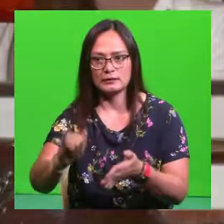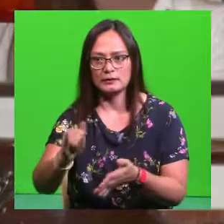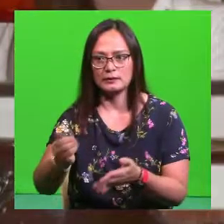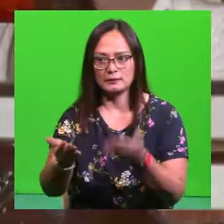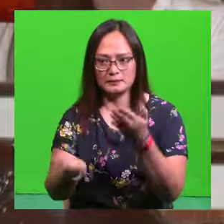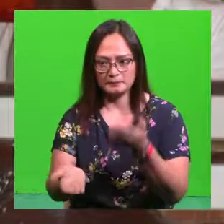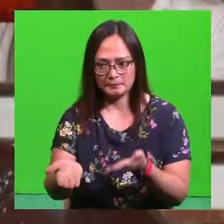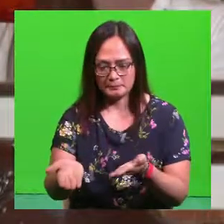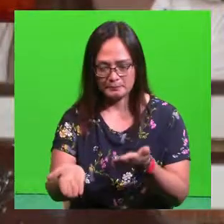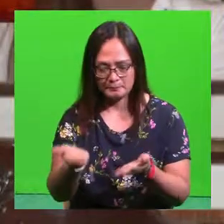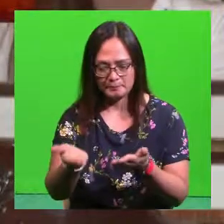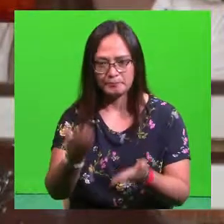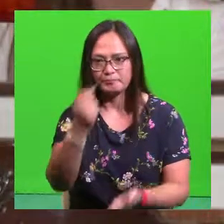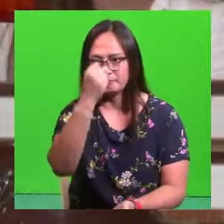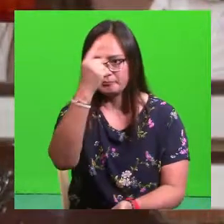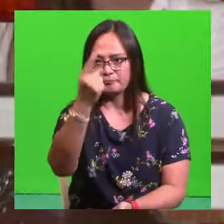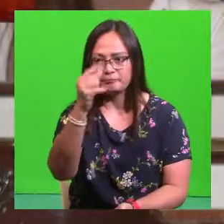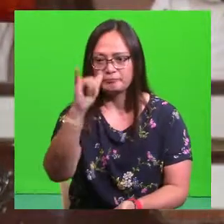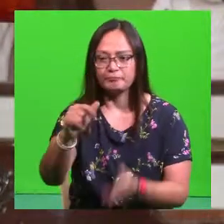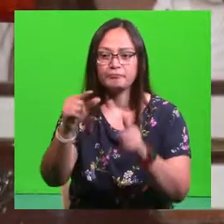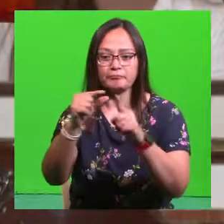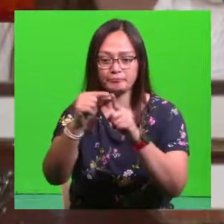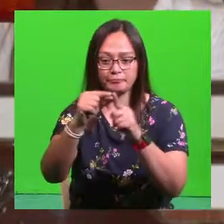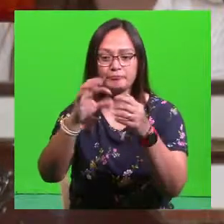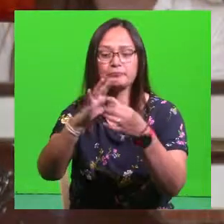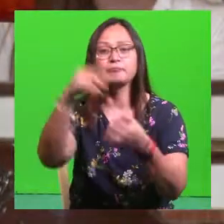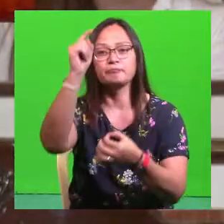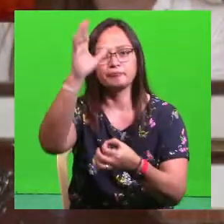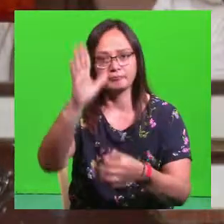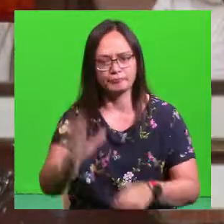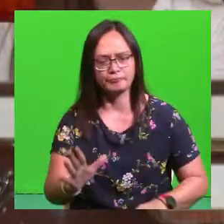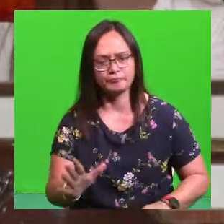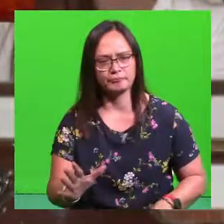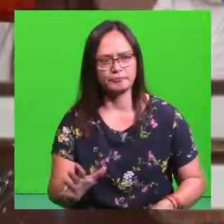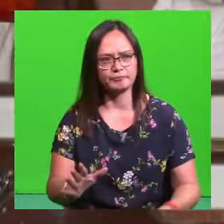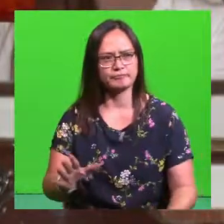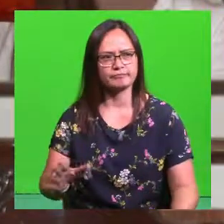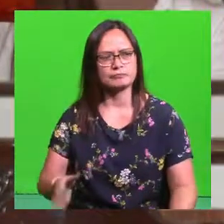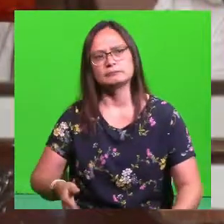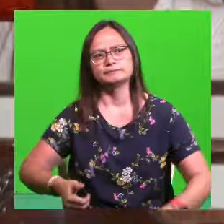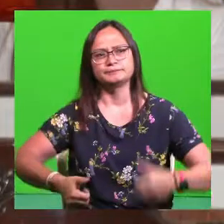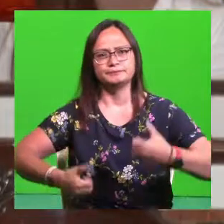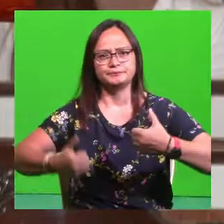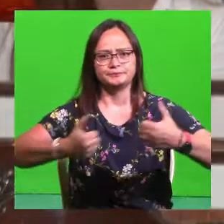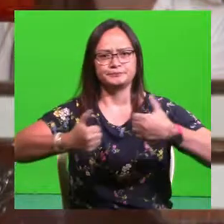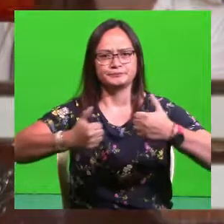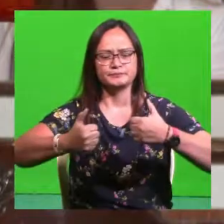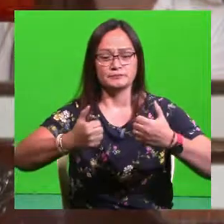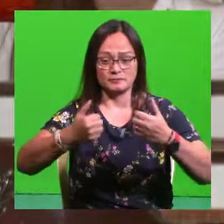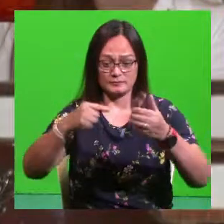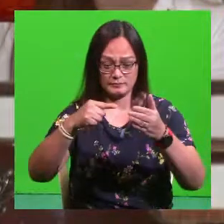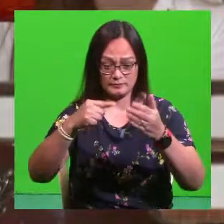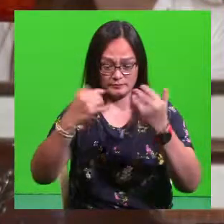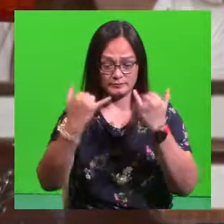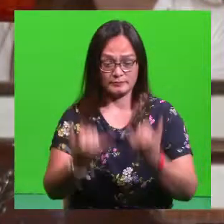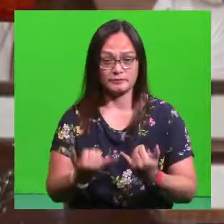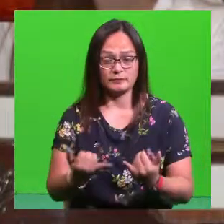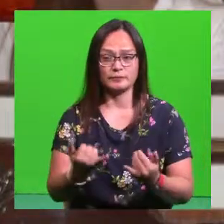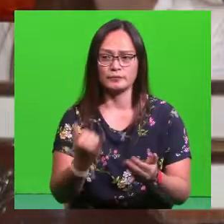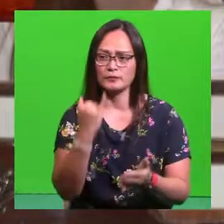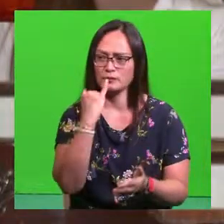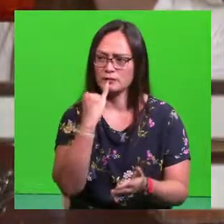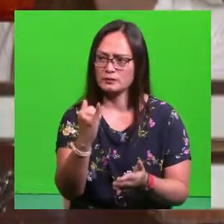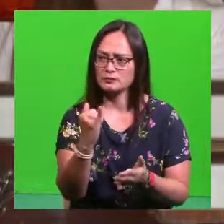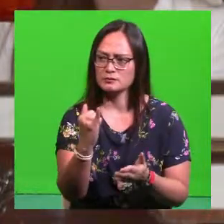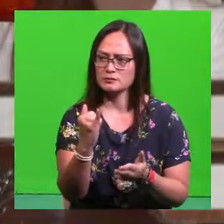the scriptures. Ang hamon po sa ating lahat sa araw na ito ay hindi lamang po natin